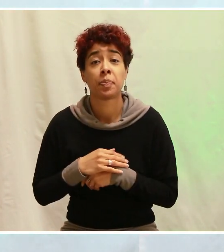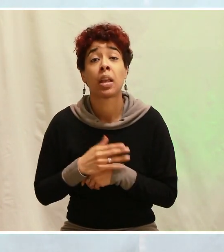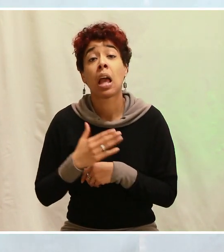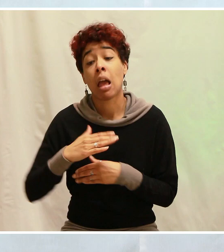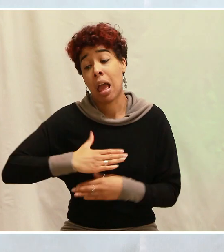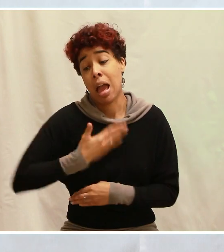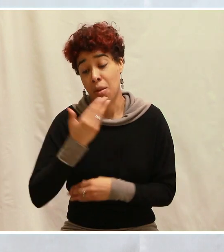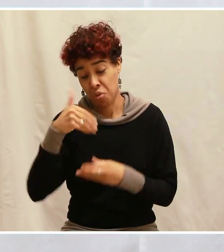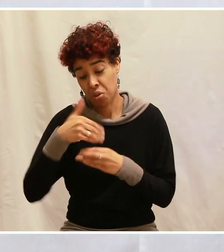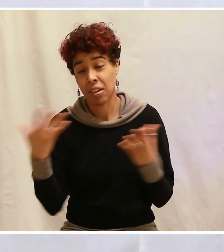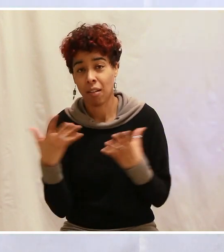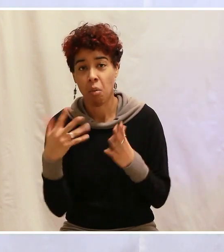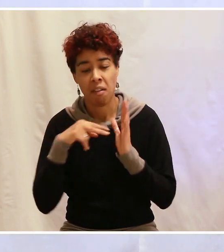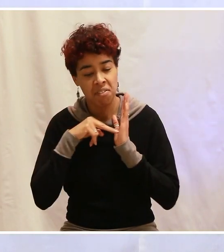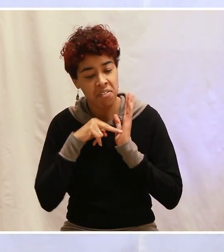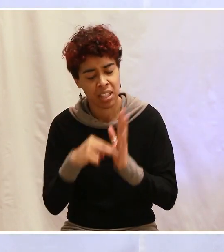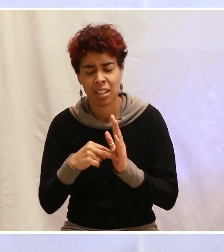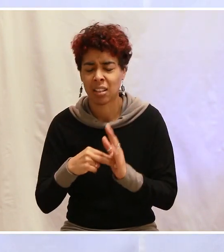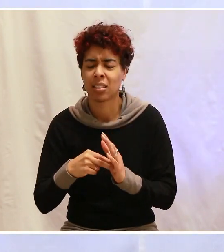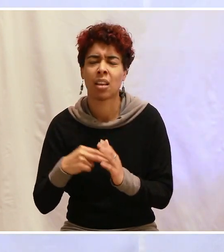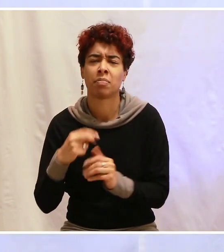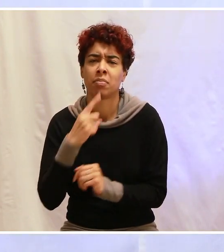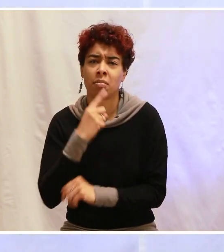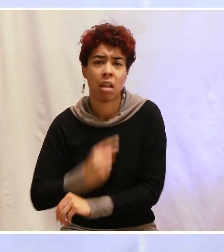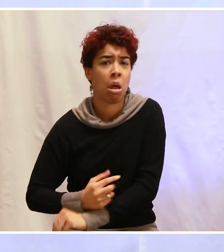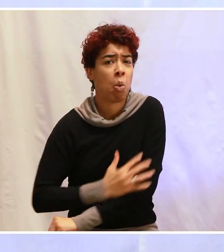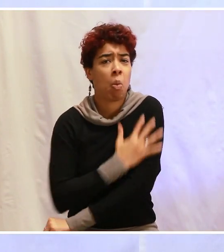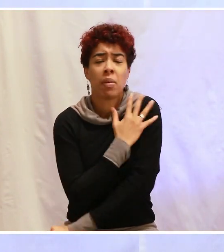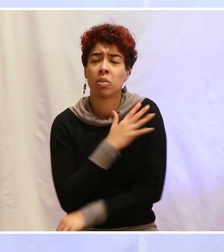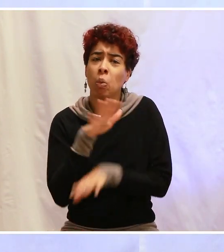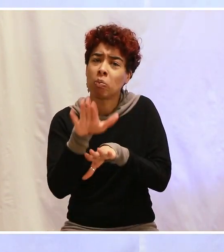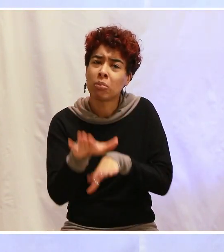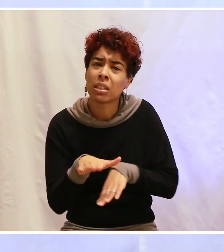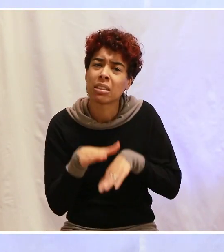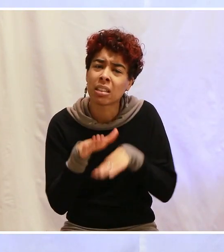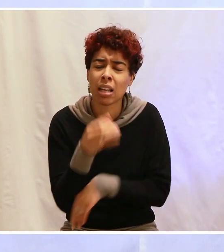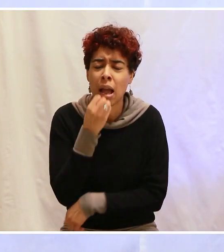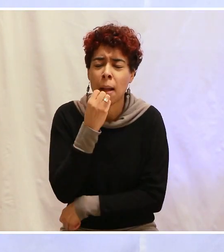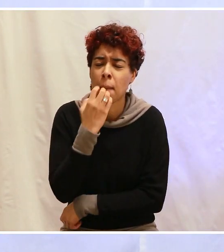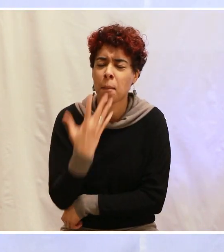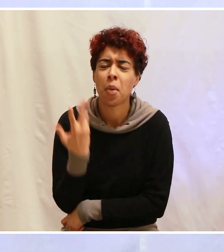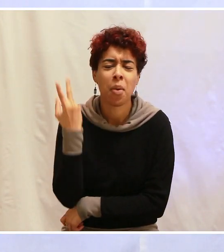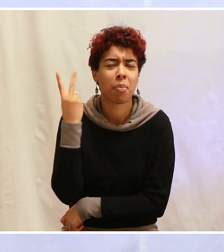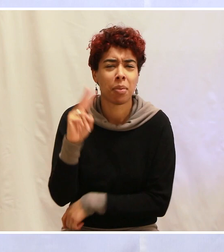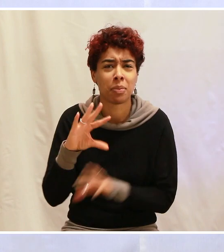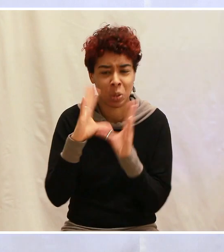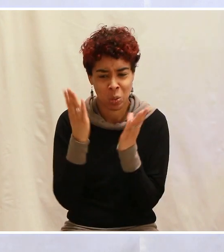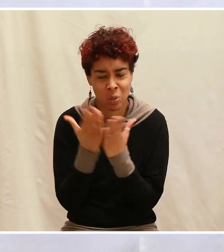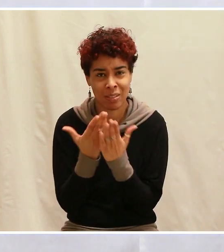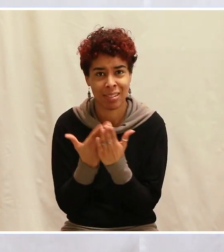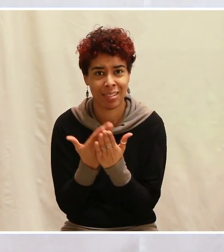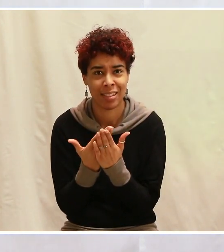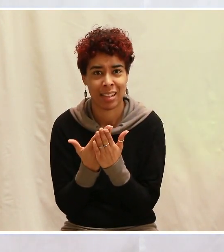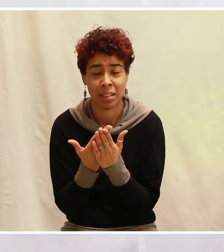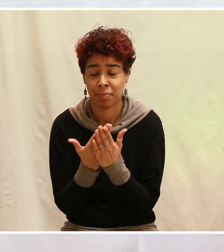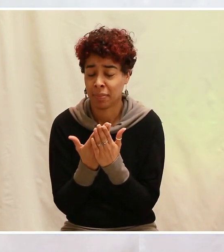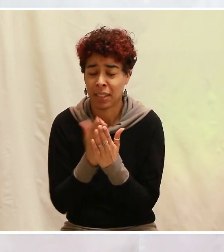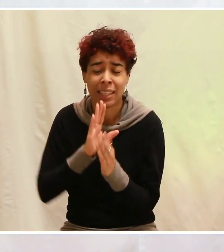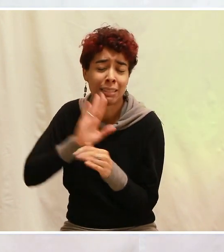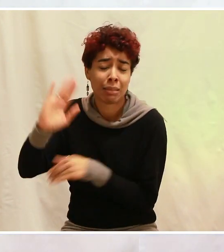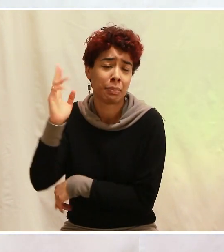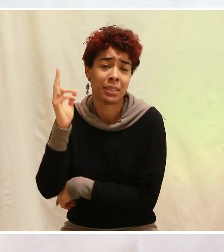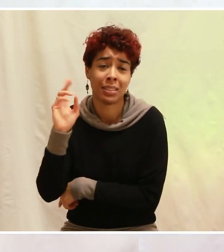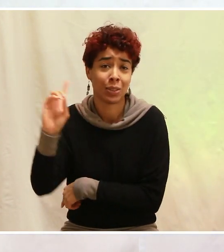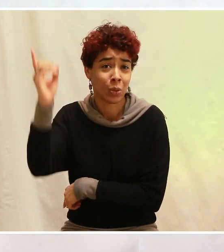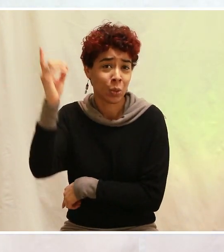fidélité, il y a la compassion, il y a la miséricorde qui s'exprime, la bonté de Dieu. Et c'est tout ce qu'on découvre dans cette nature ultime